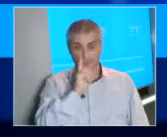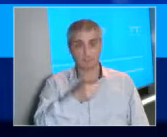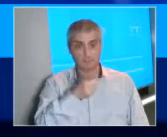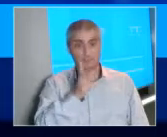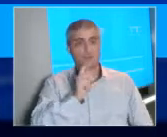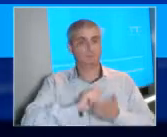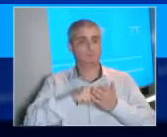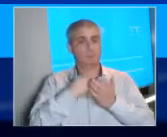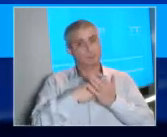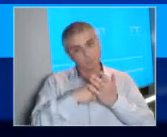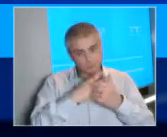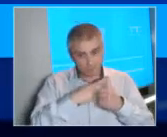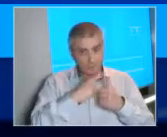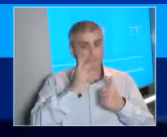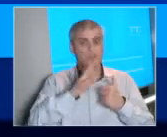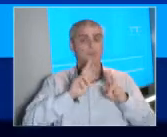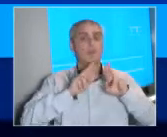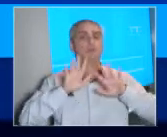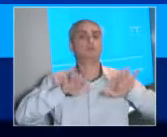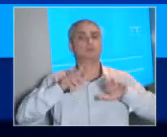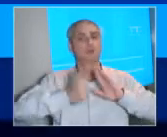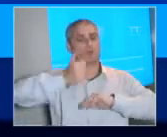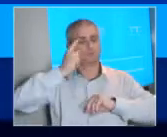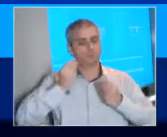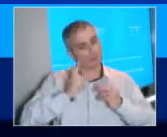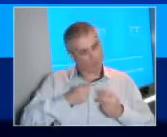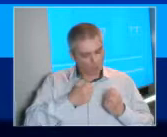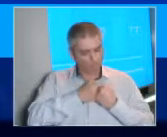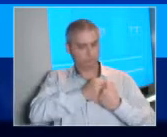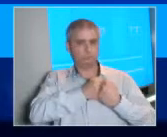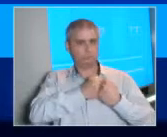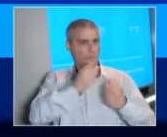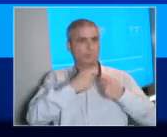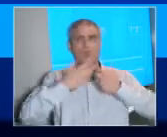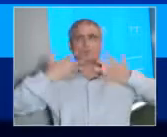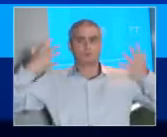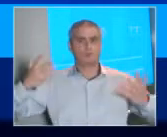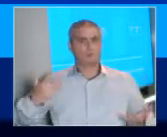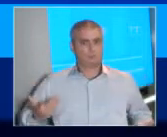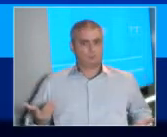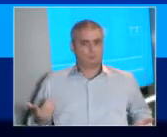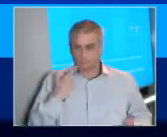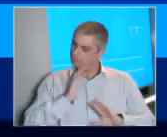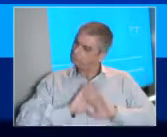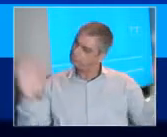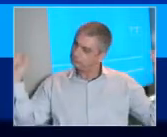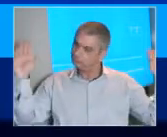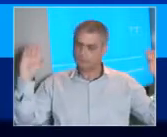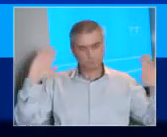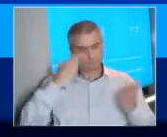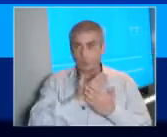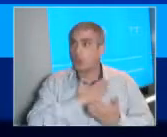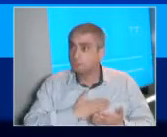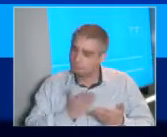גם במשרד האוצר, ובוודאי ברשות הממשלה, מישהו שמסוגל לעמוד מול גופים כאלה ואחרים, להגיד להם, חבר'ה, עד כאן. מספיק, זה הקו, אתם